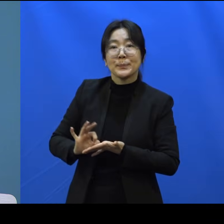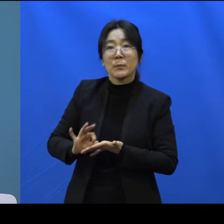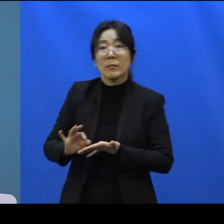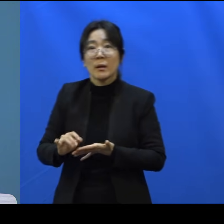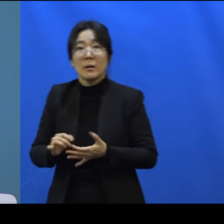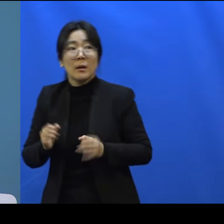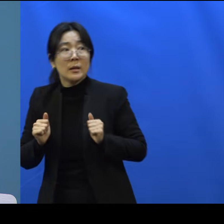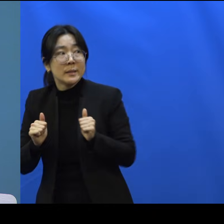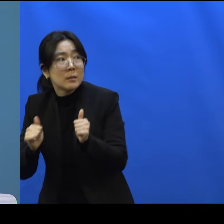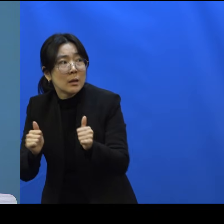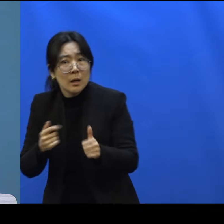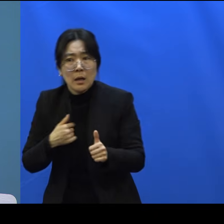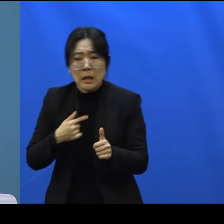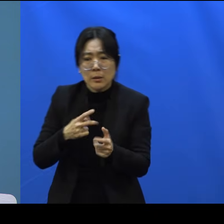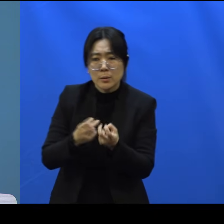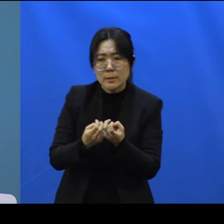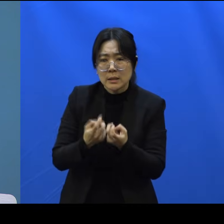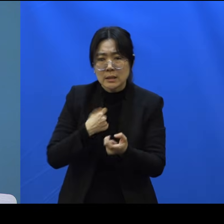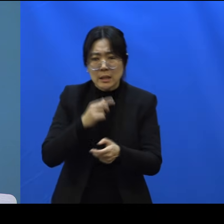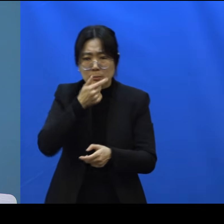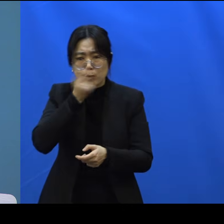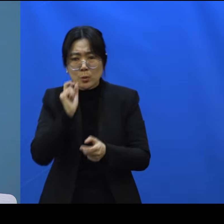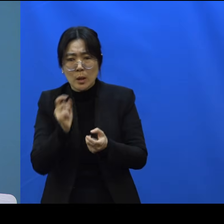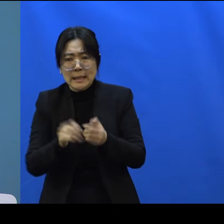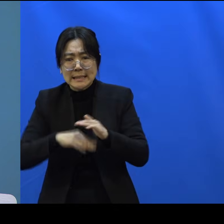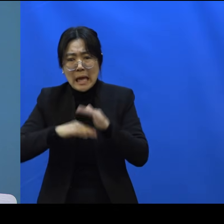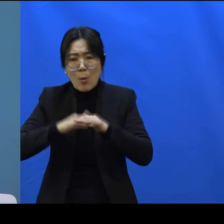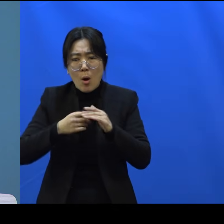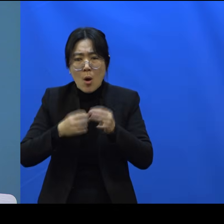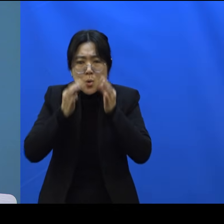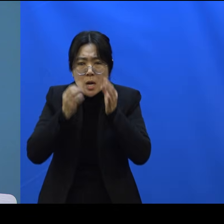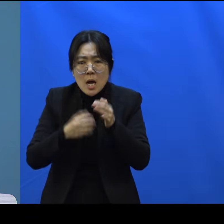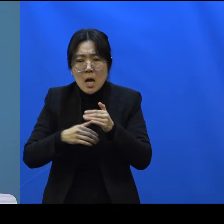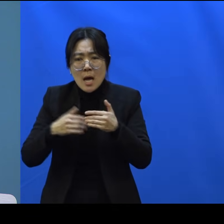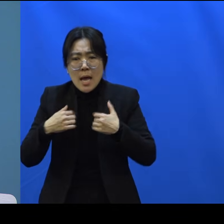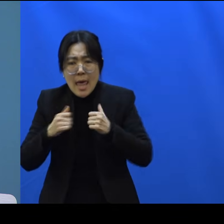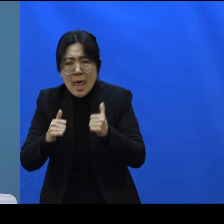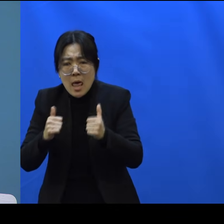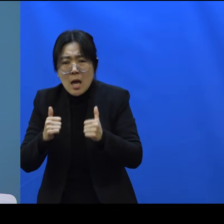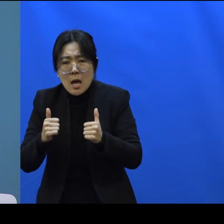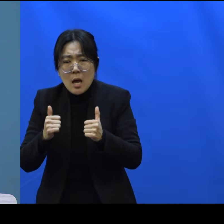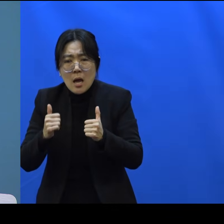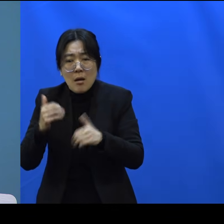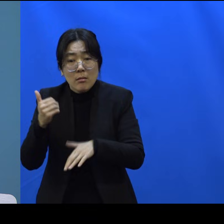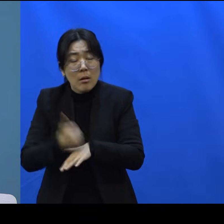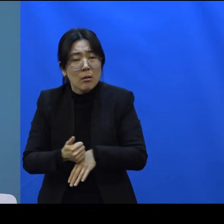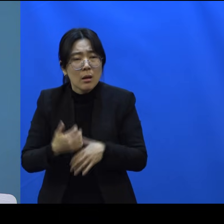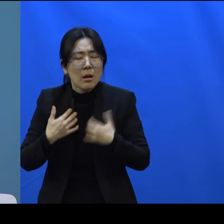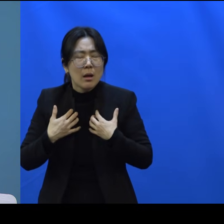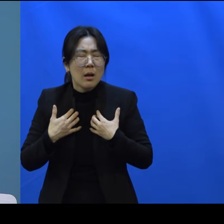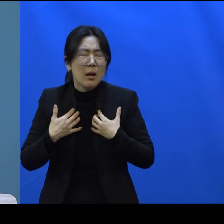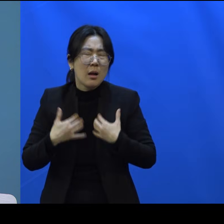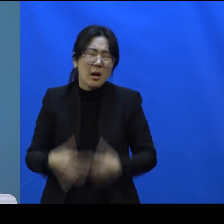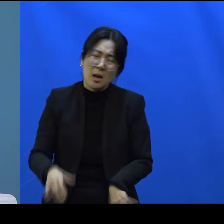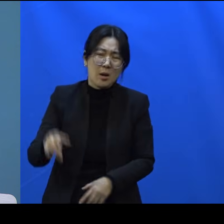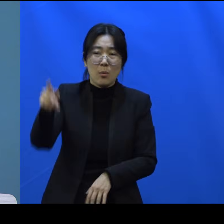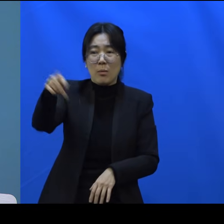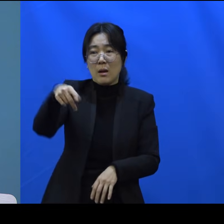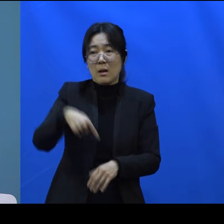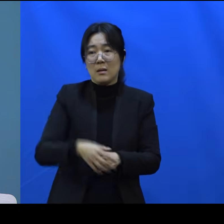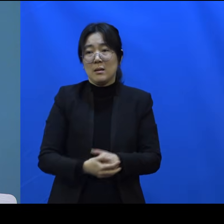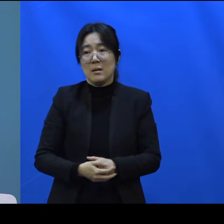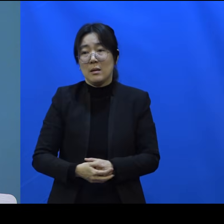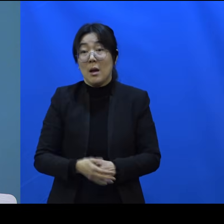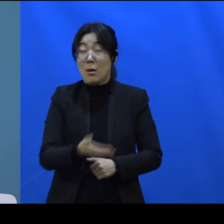위해서 막 열심히 다 해요. 또 열심히, 그죠? 근데 그 열심히 어느 날 지치게 된다는. 그래서 우리는 우리 자신을 신뢰해서는